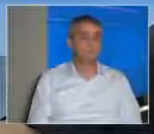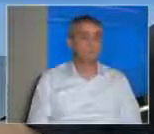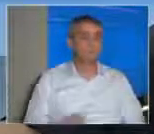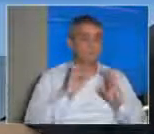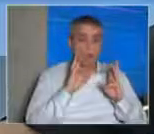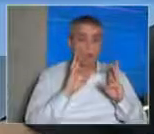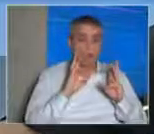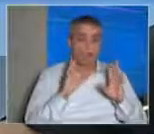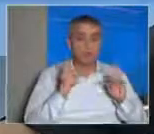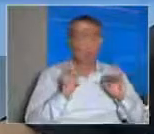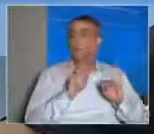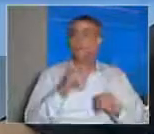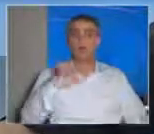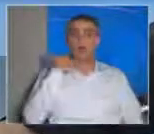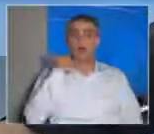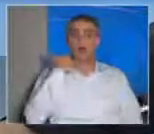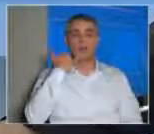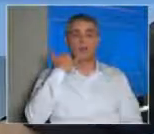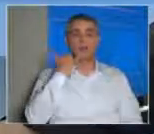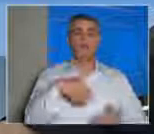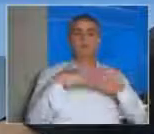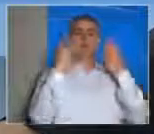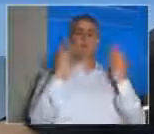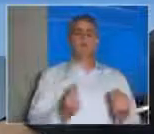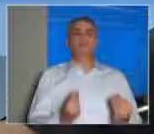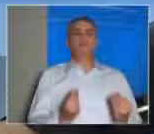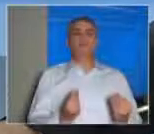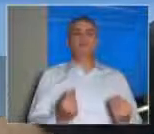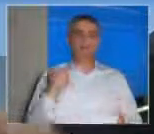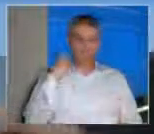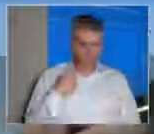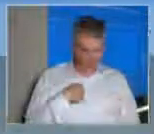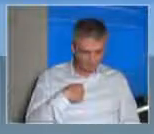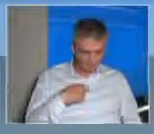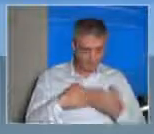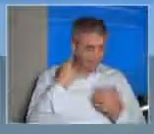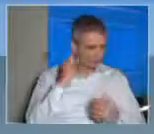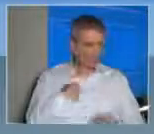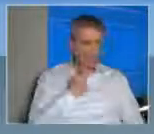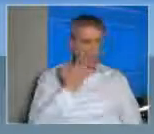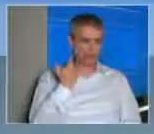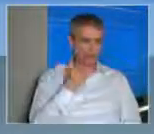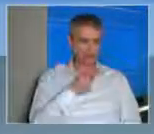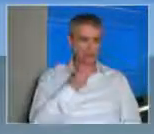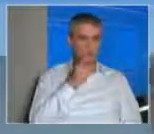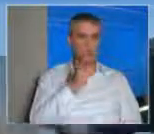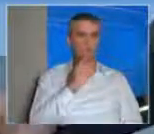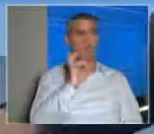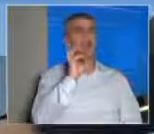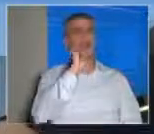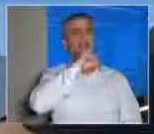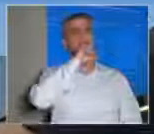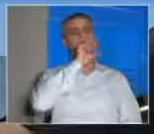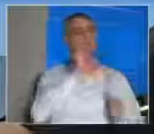וואו, כזה מי שברח והוא לא על הקו. אדוני? בוקר טוב. או, עכשיו אתה שומע אותי. שמעת את מה שאמרתי קודם? על כך שאתה קמיה